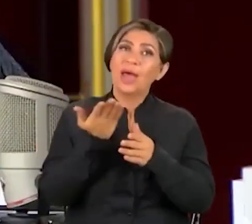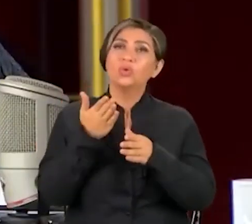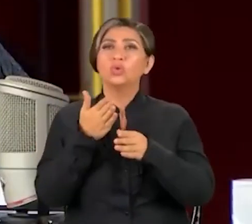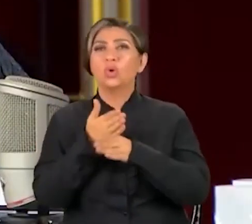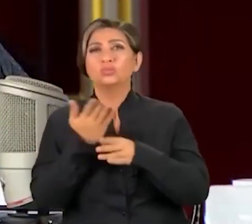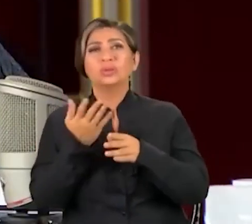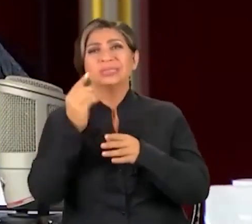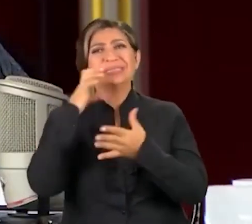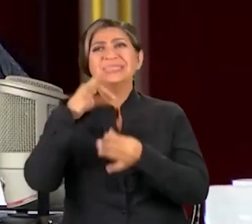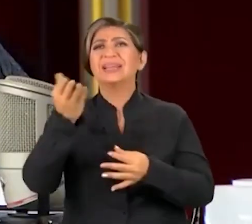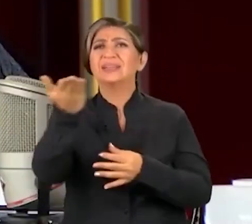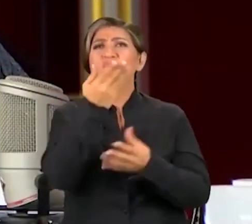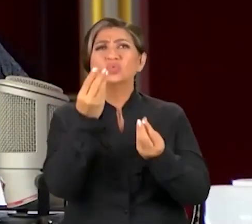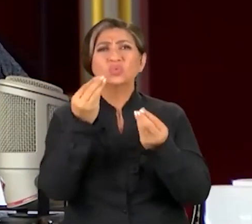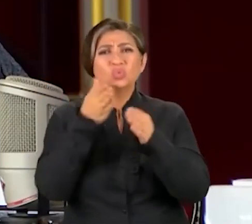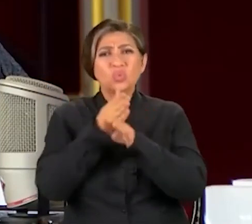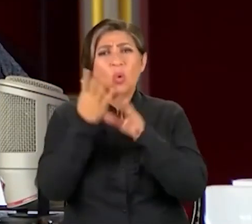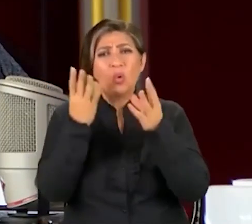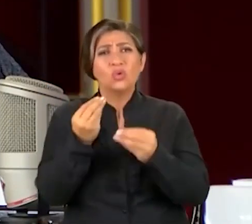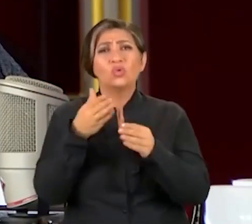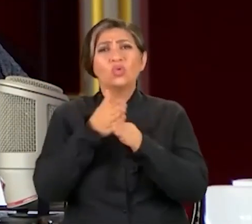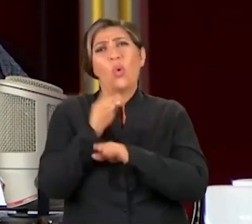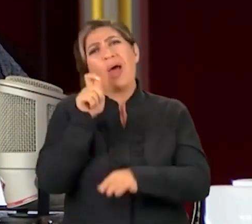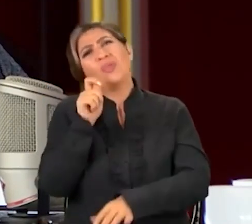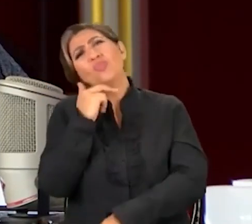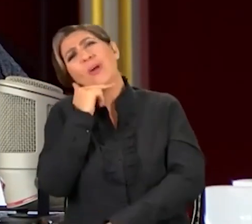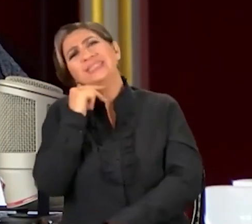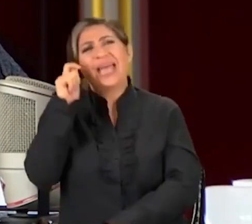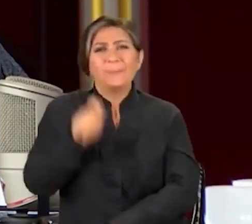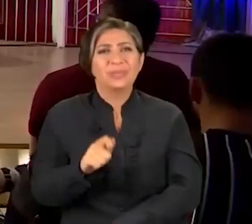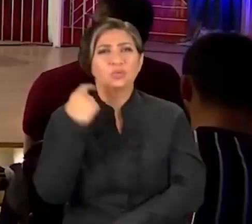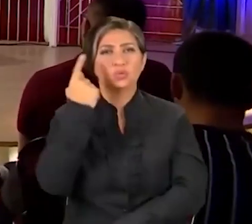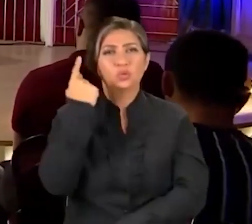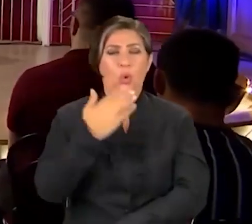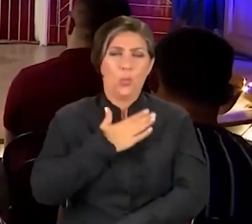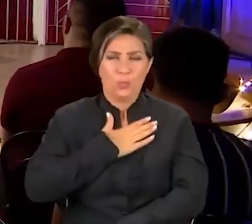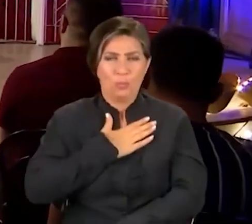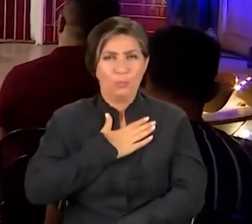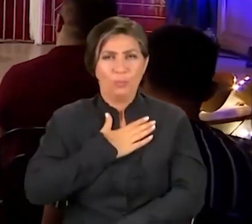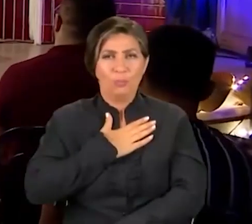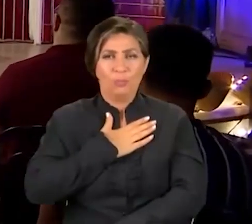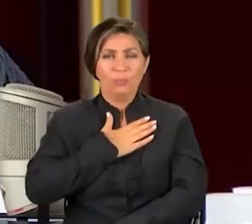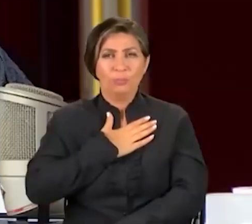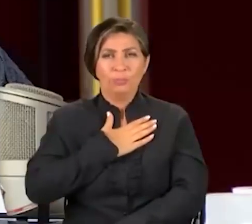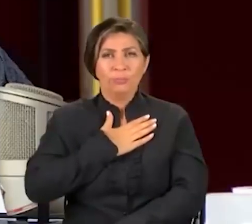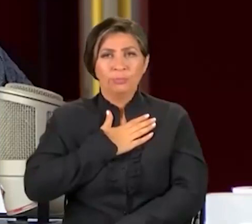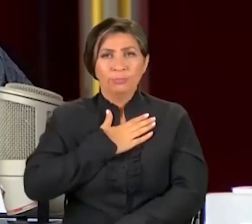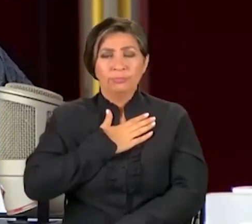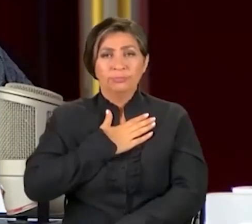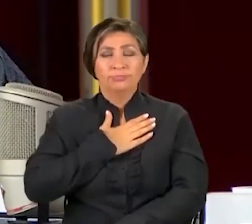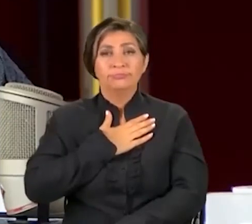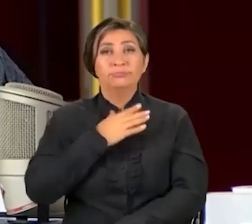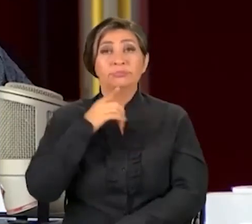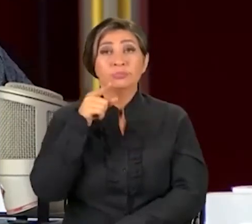insanların çoğunun düzgün olduğunu değil de düzgün numarası, doğru numarası yaptığına inanıyorum ben. Doğru. Ve